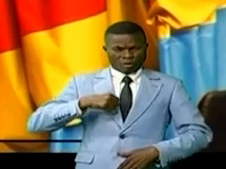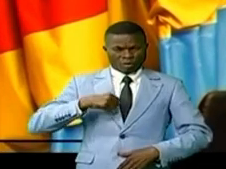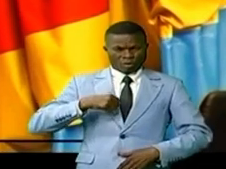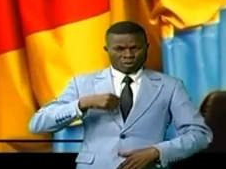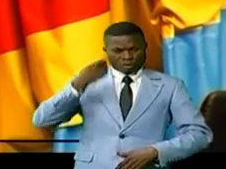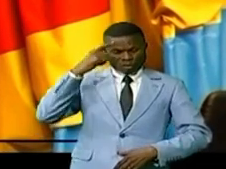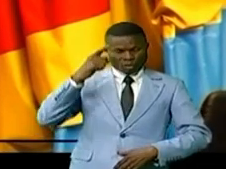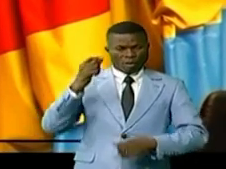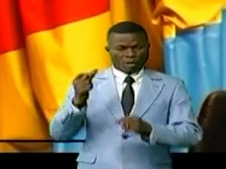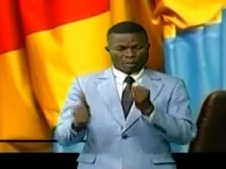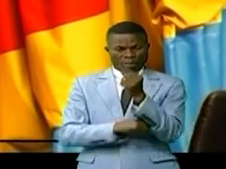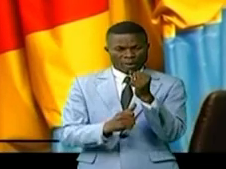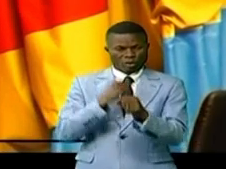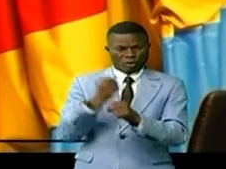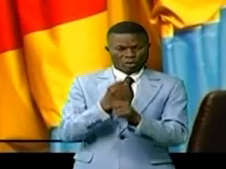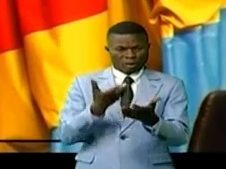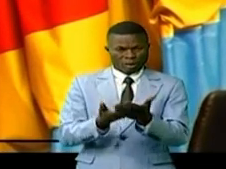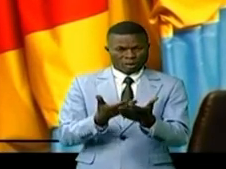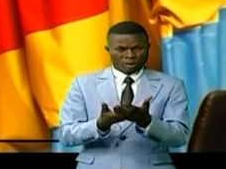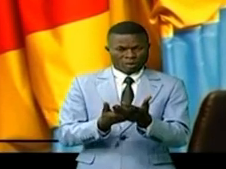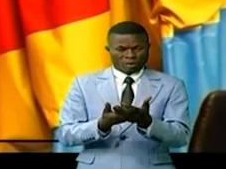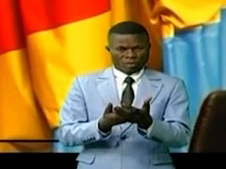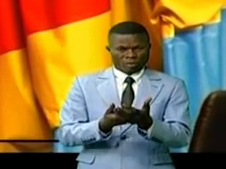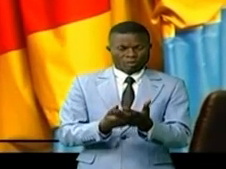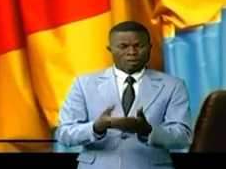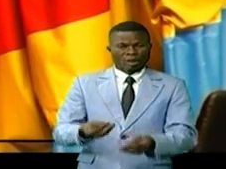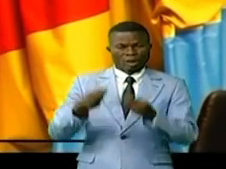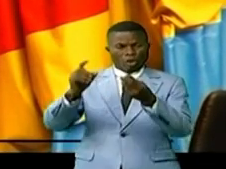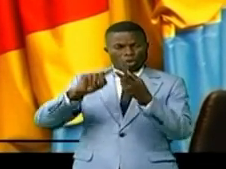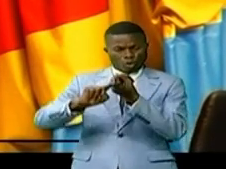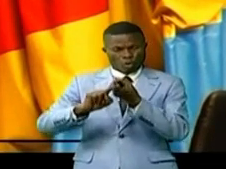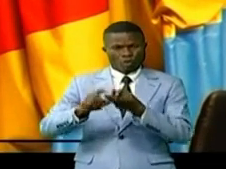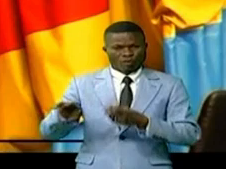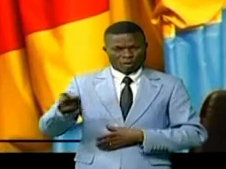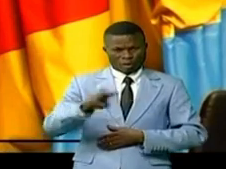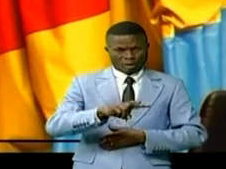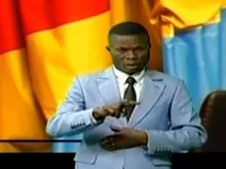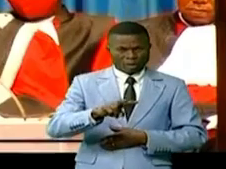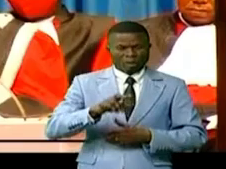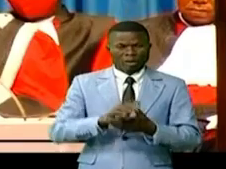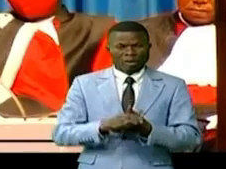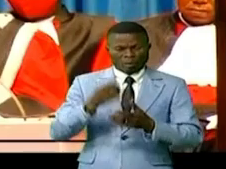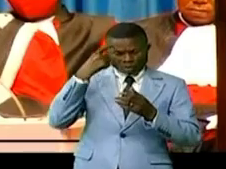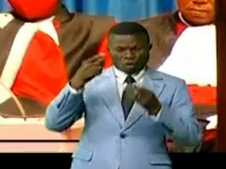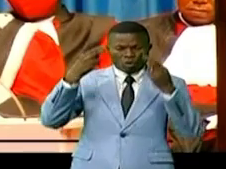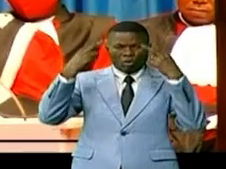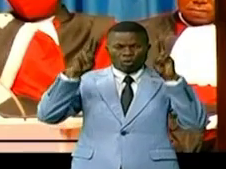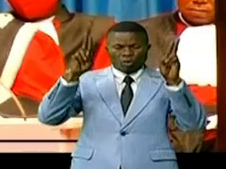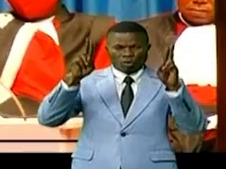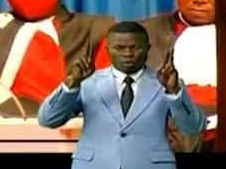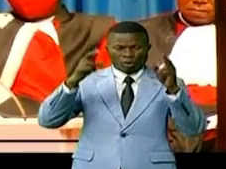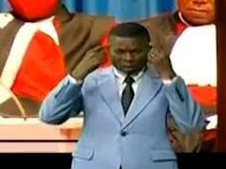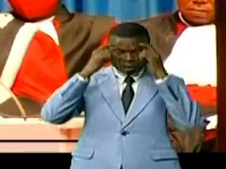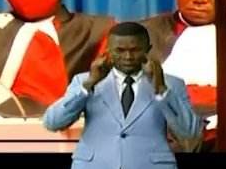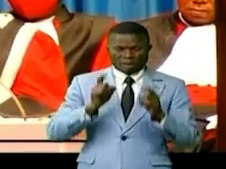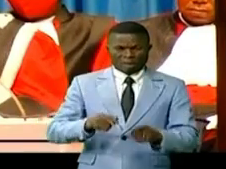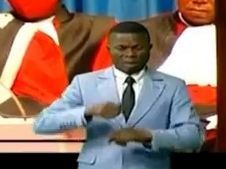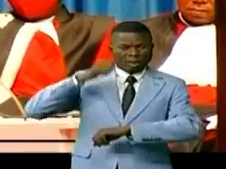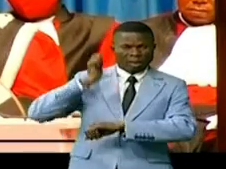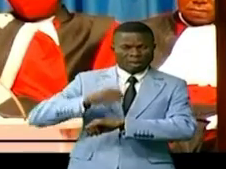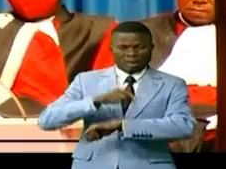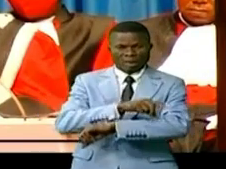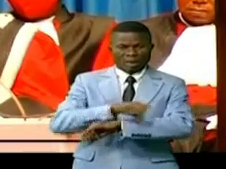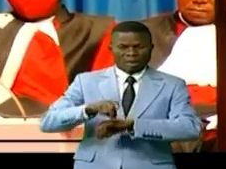animateurs en qui vous avez placé votre confiance au fin d'atteindre les assignations d'une justice